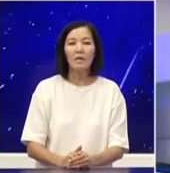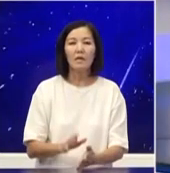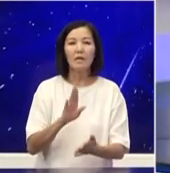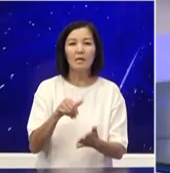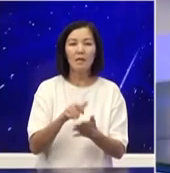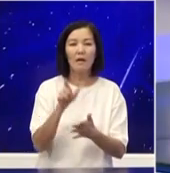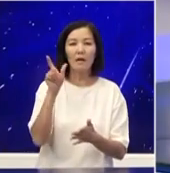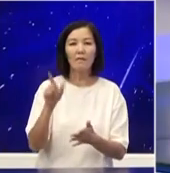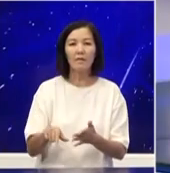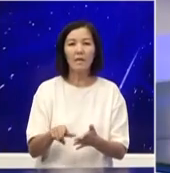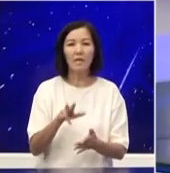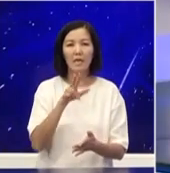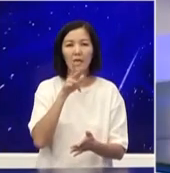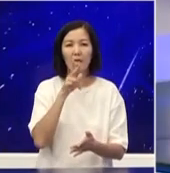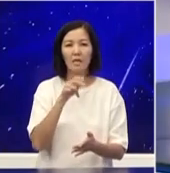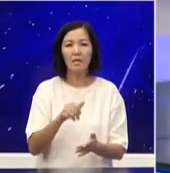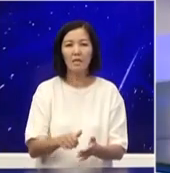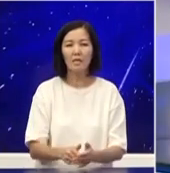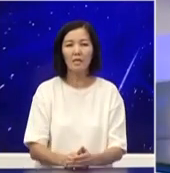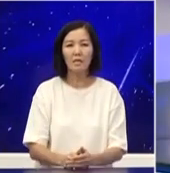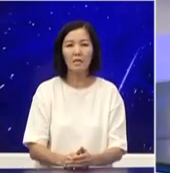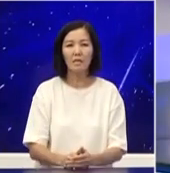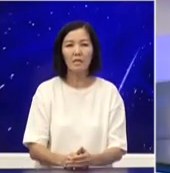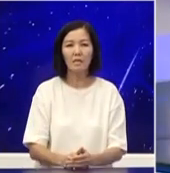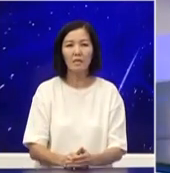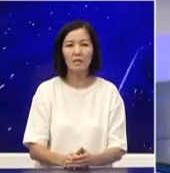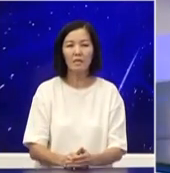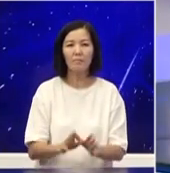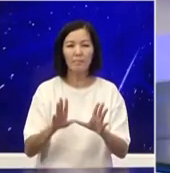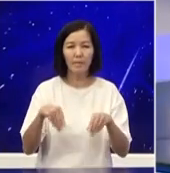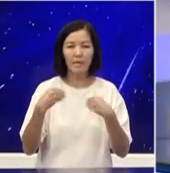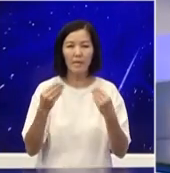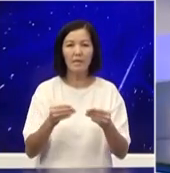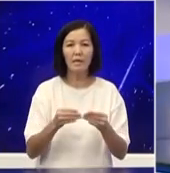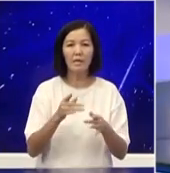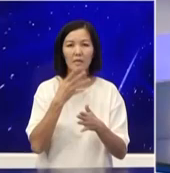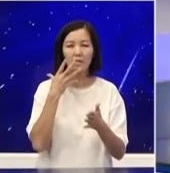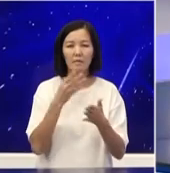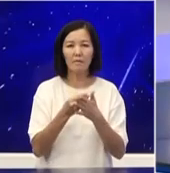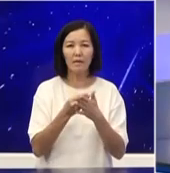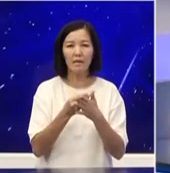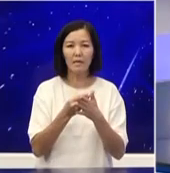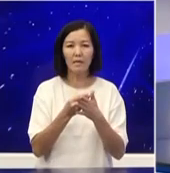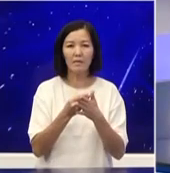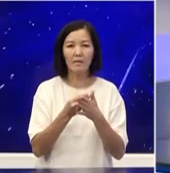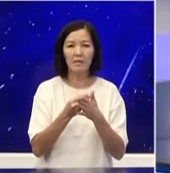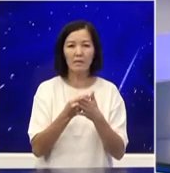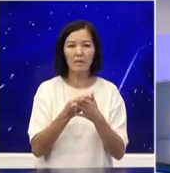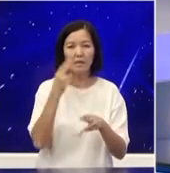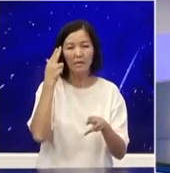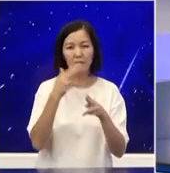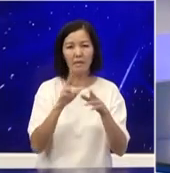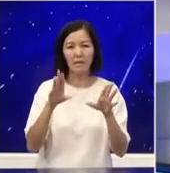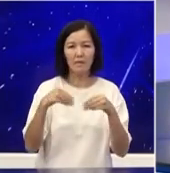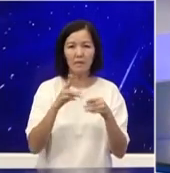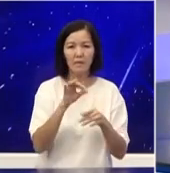Лидер Корейской Народной Демократической Республики Ким Чен Ын передал часть своих полномочий группе чиновников, а также своей сестре Ким Ё